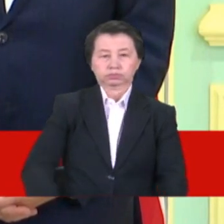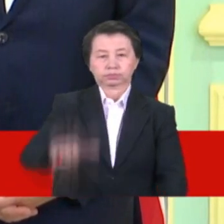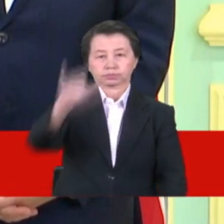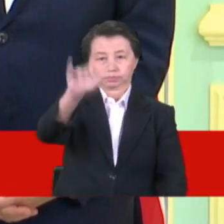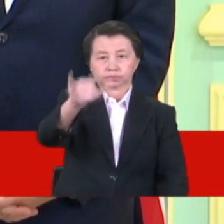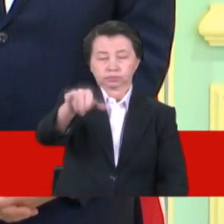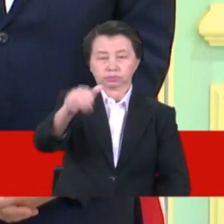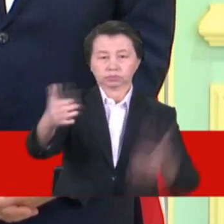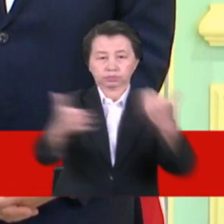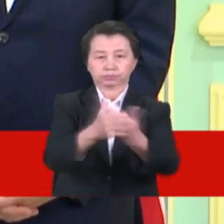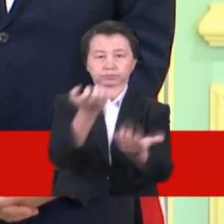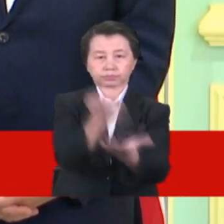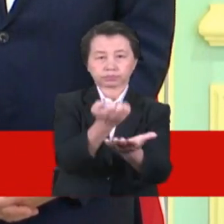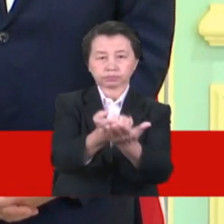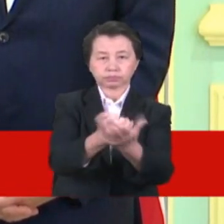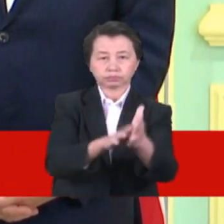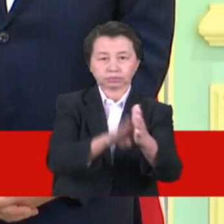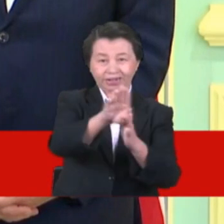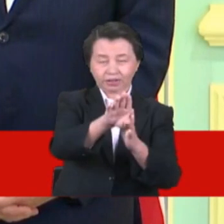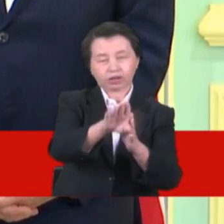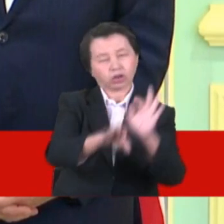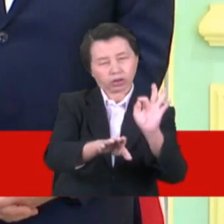Ya, sehingga ekonomi pulih.